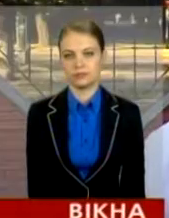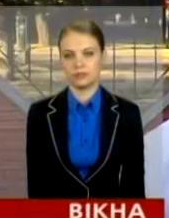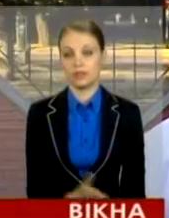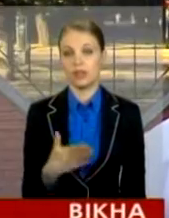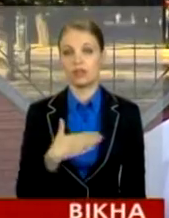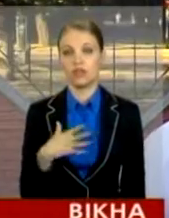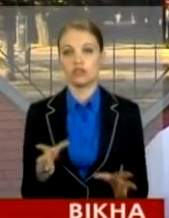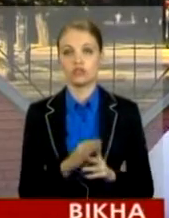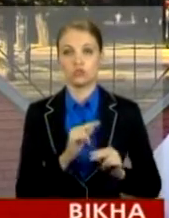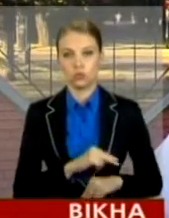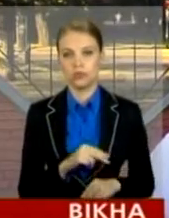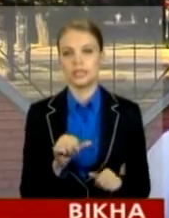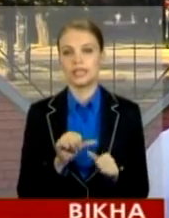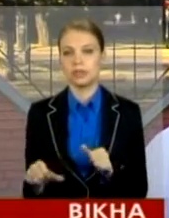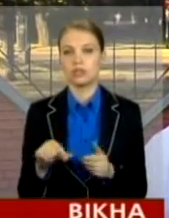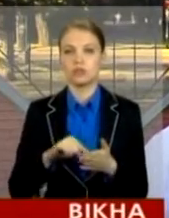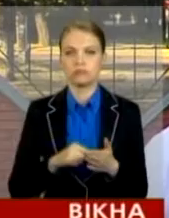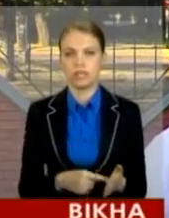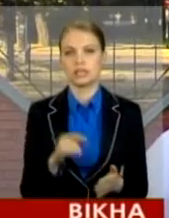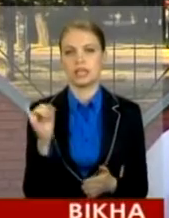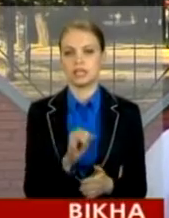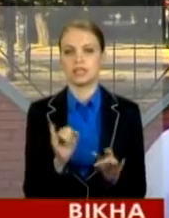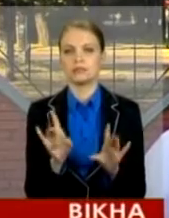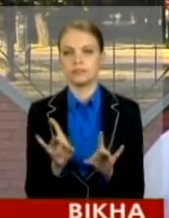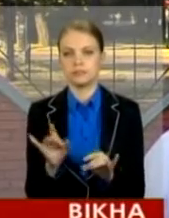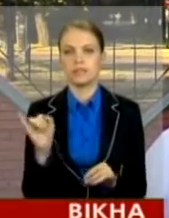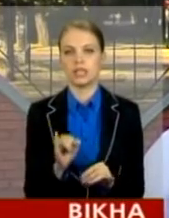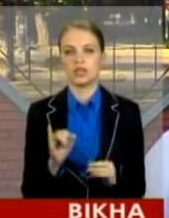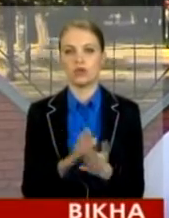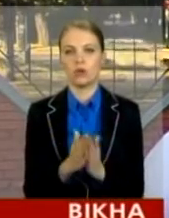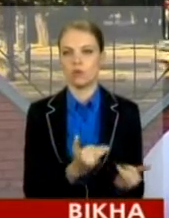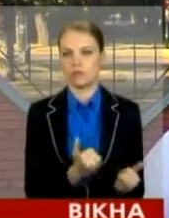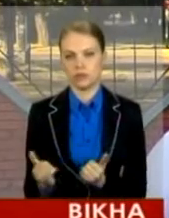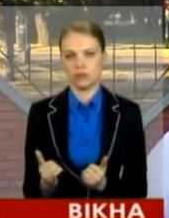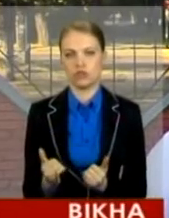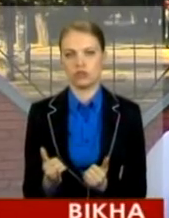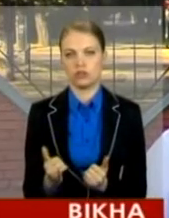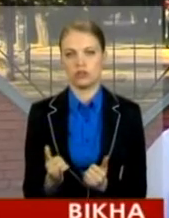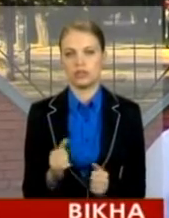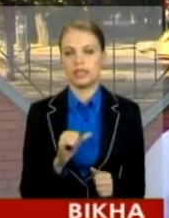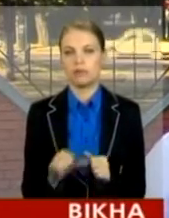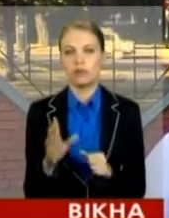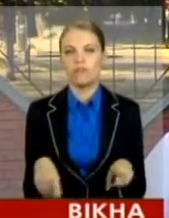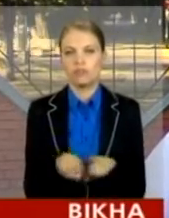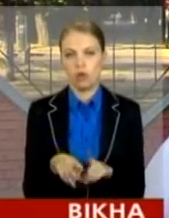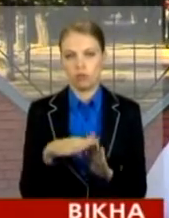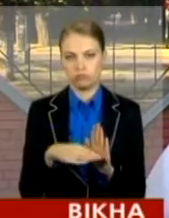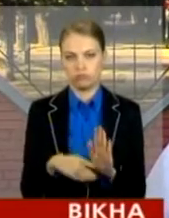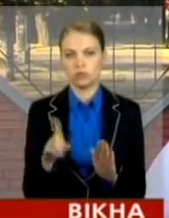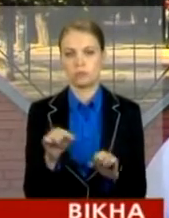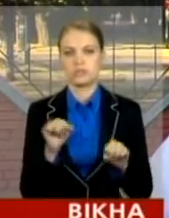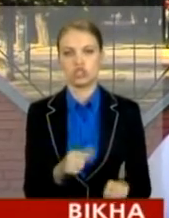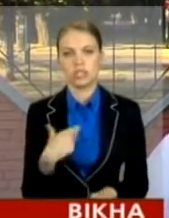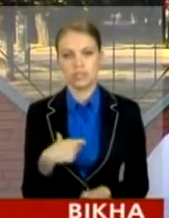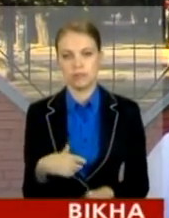Наши сотрудники именно нацелены и проинструктированы и обеспечены именно в таком порядке, чтобы защитить